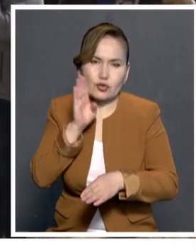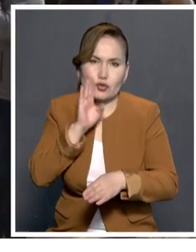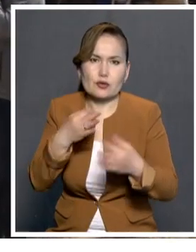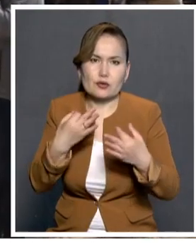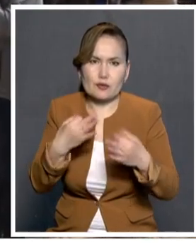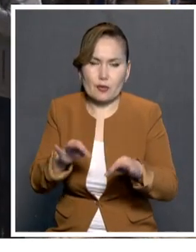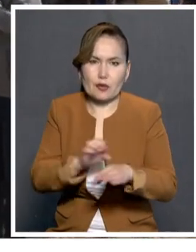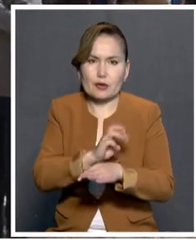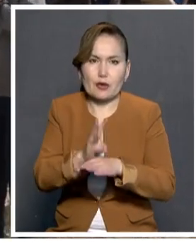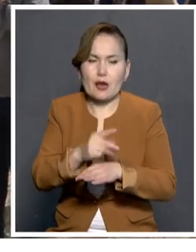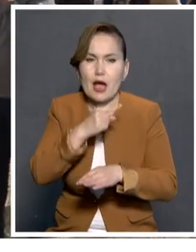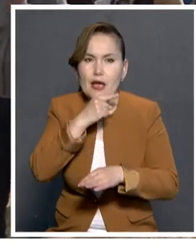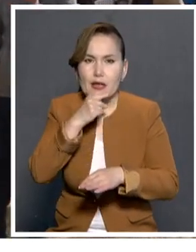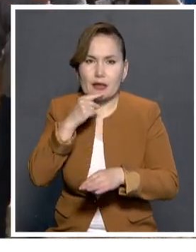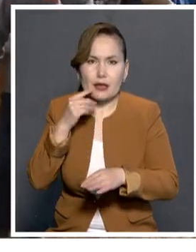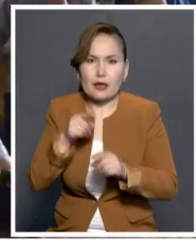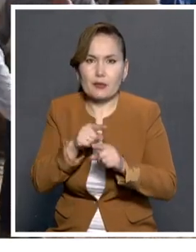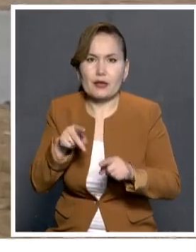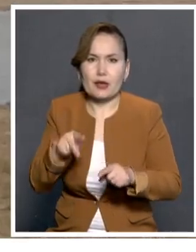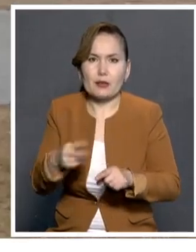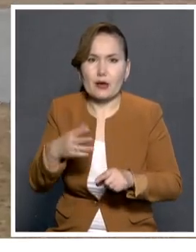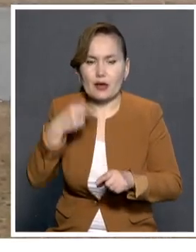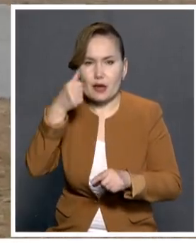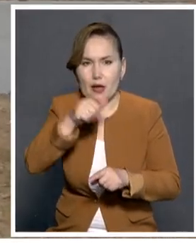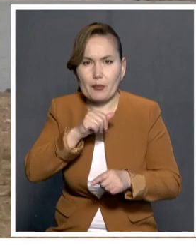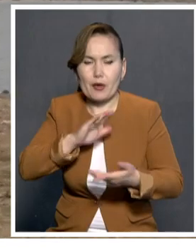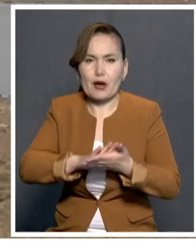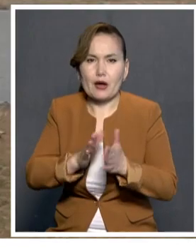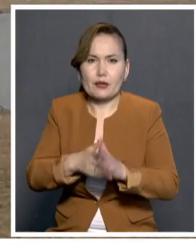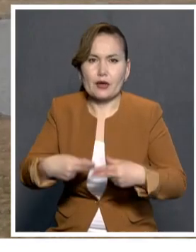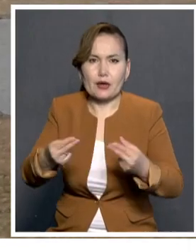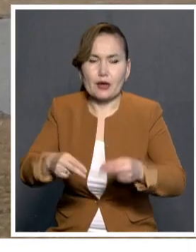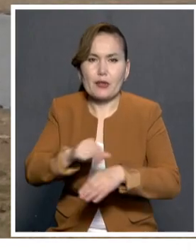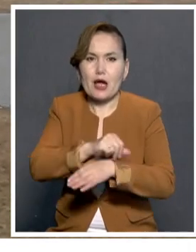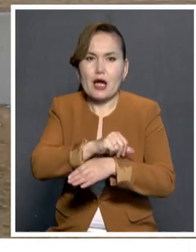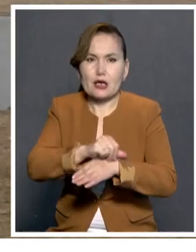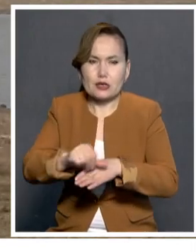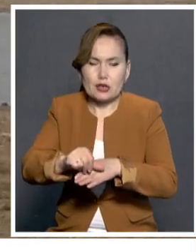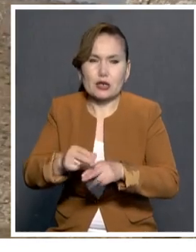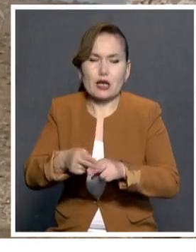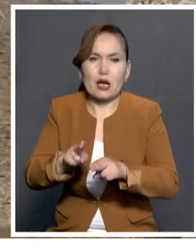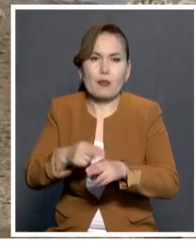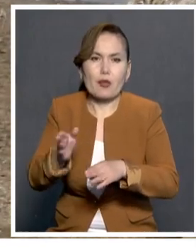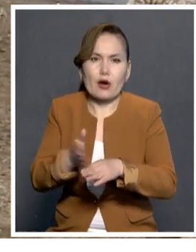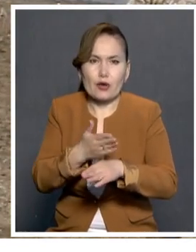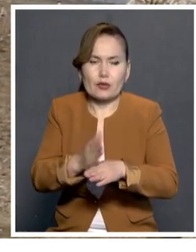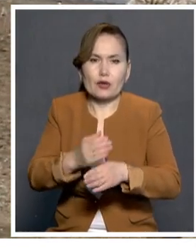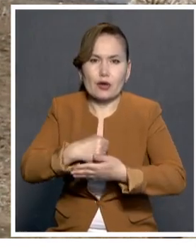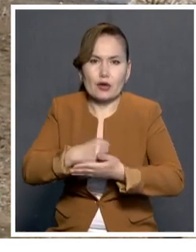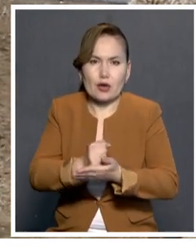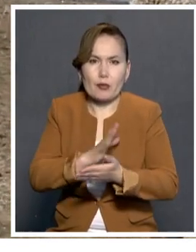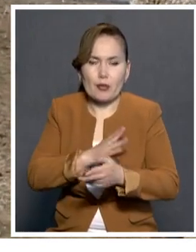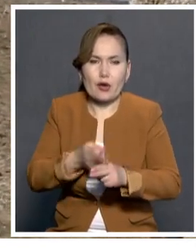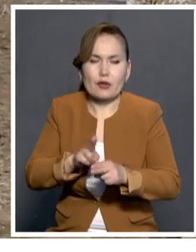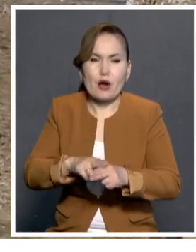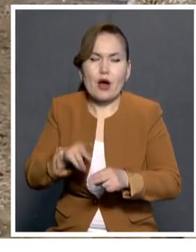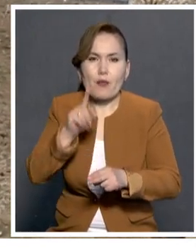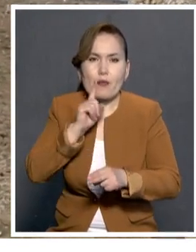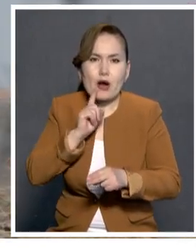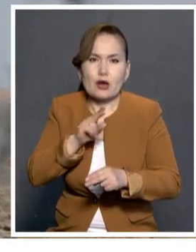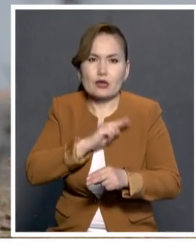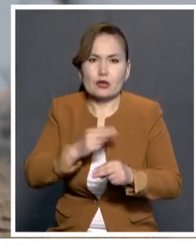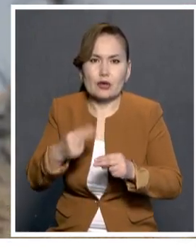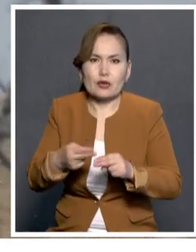Қазақстан мен Ресей арасында 2005 жылы қол қойылған келісімге сәйкес шекара белдеу орнатылды. Демаркациялық жұмыстары әлі аяқталған жоқ. Дәл